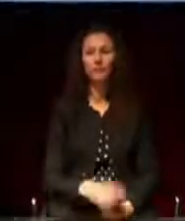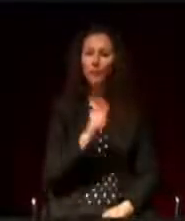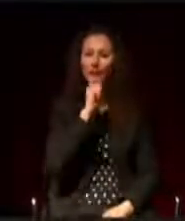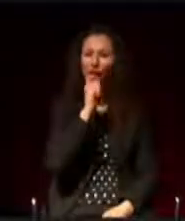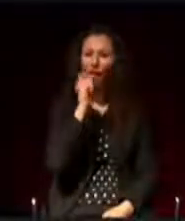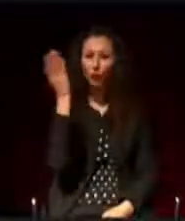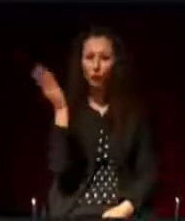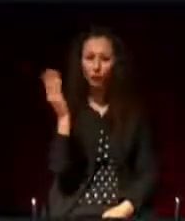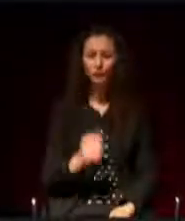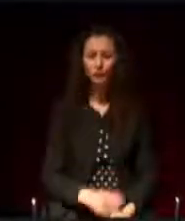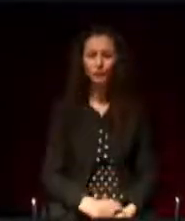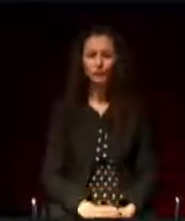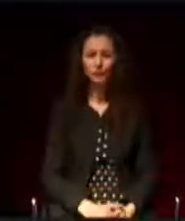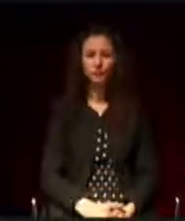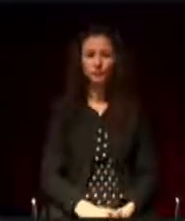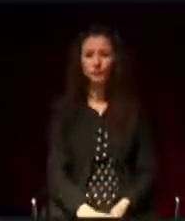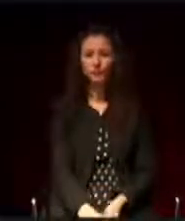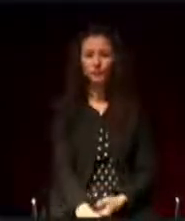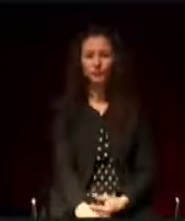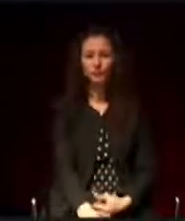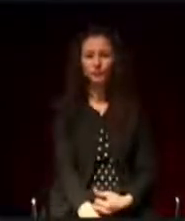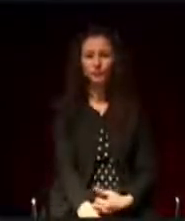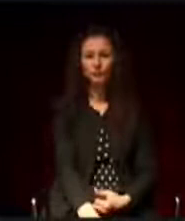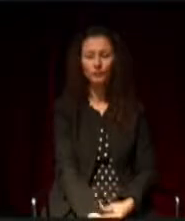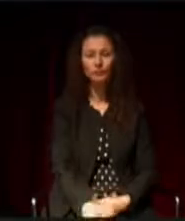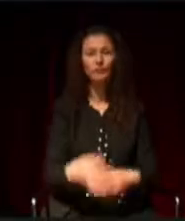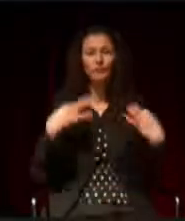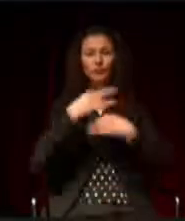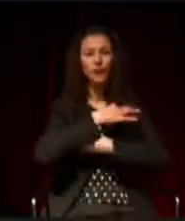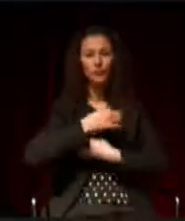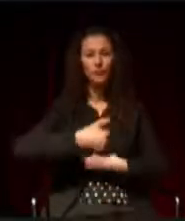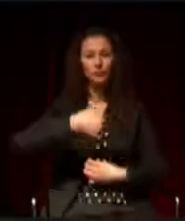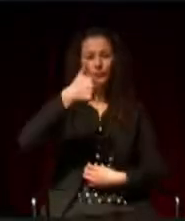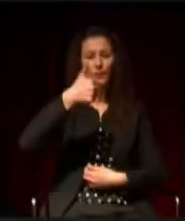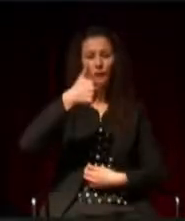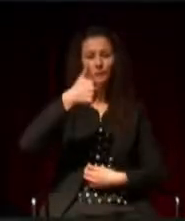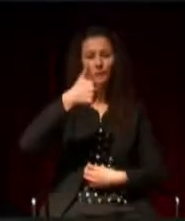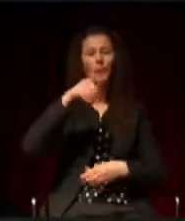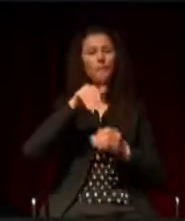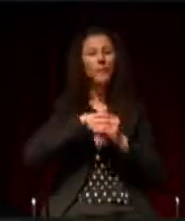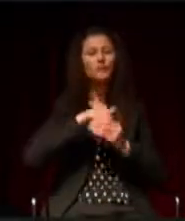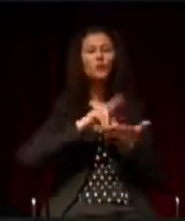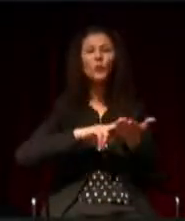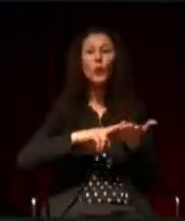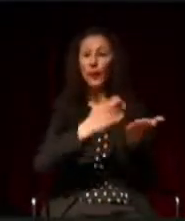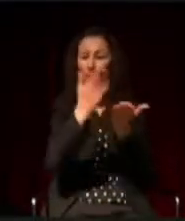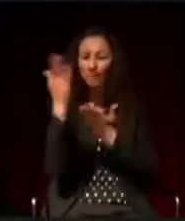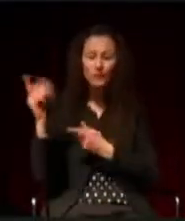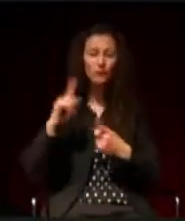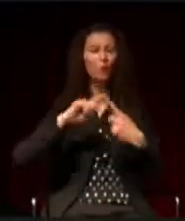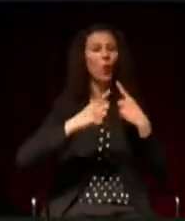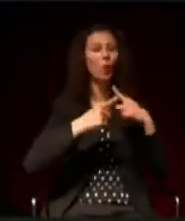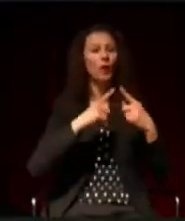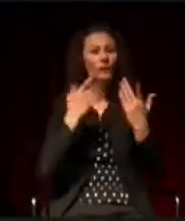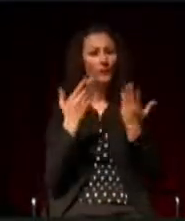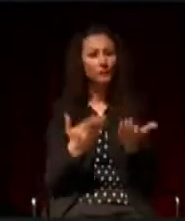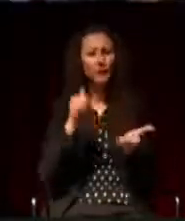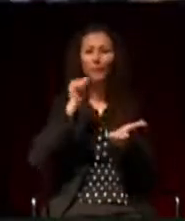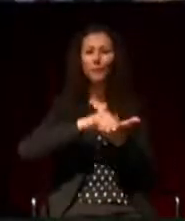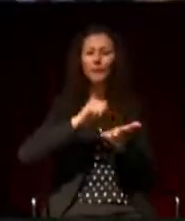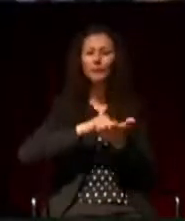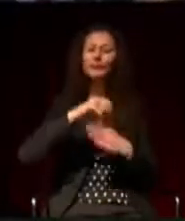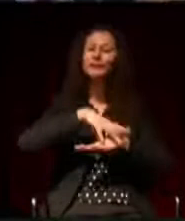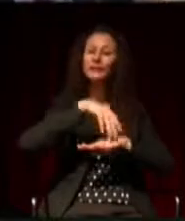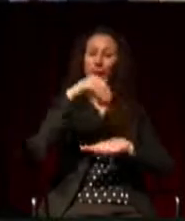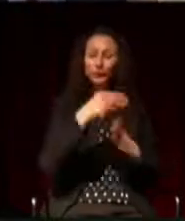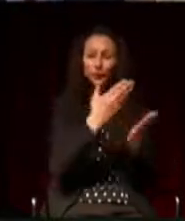Mikrofon verir misiniz arkadaşlar? Var mı? Ha tamam, var bir şey. Sayın Başkanım, meclis üyelerimiz, bürokratlarımız,